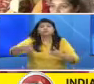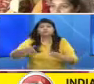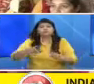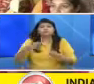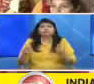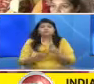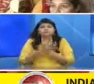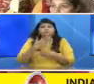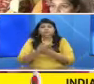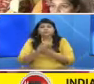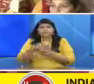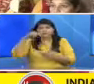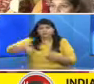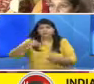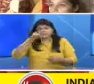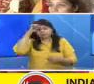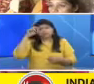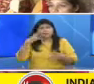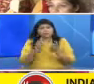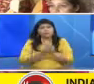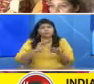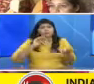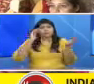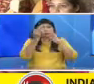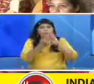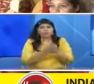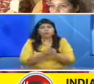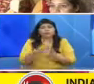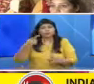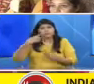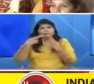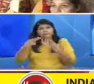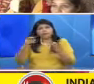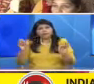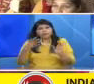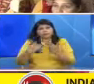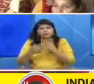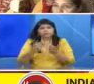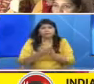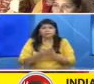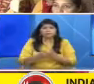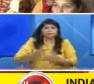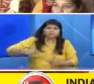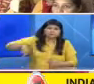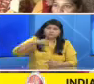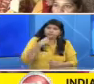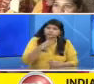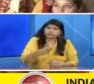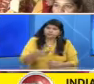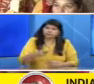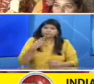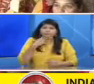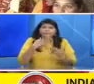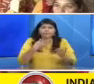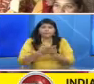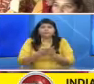जुटा है। और भारत ही नहीं, पूरी दुनिया में भी उसकी चर्चा है। मेरे प्यारे देशवासियों, मैं बात कर